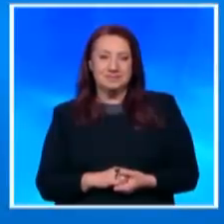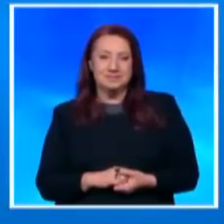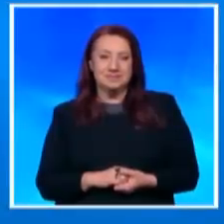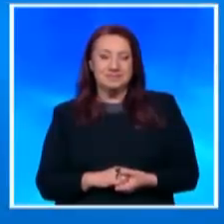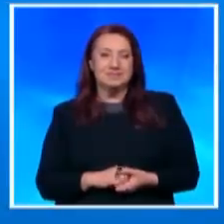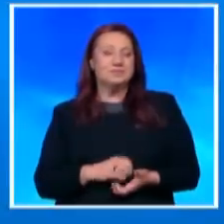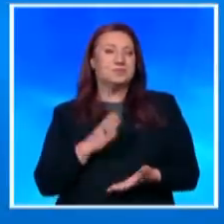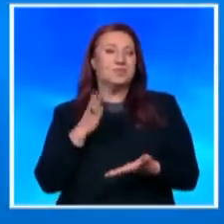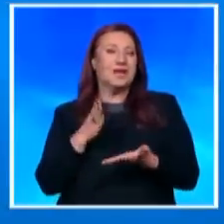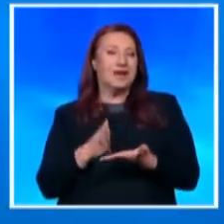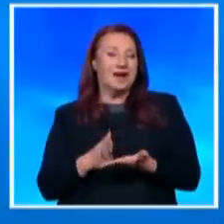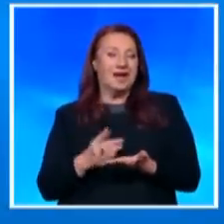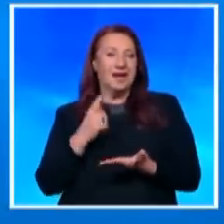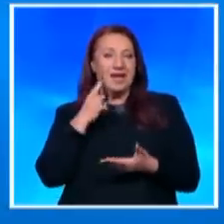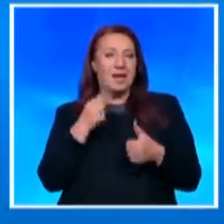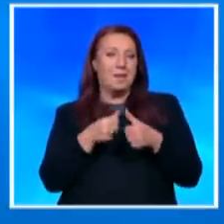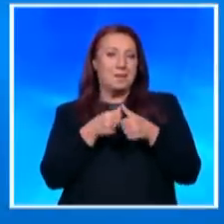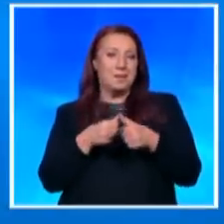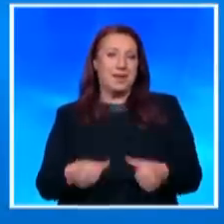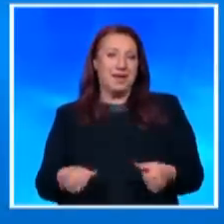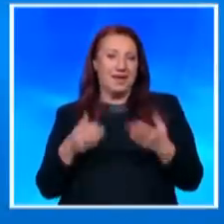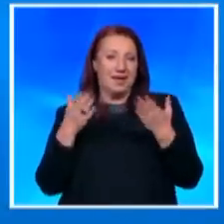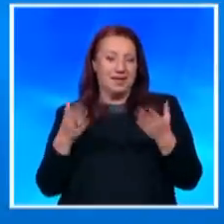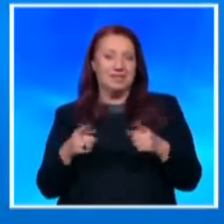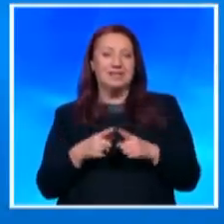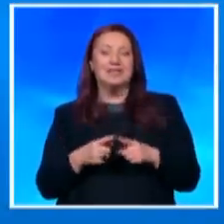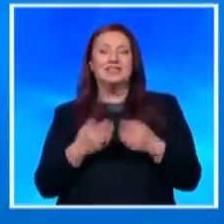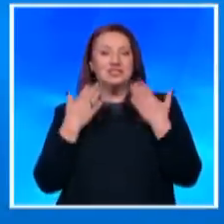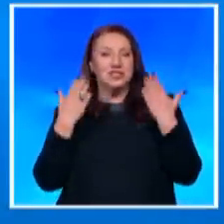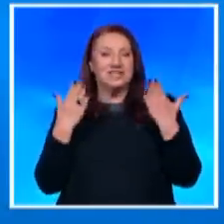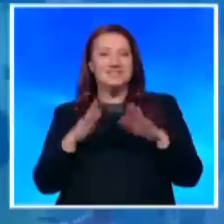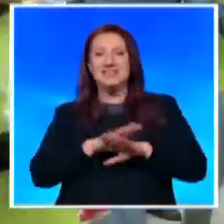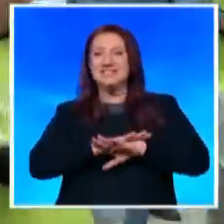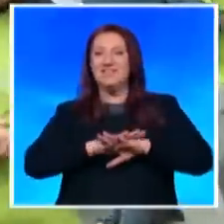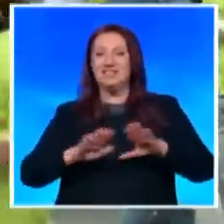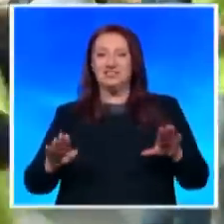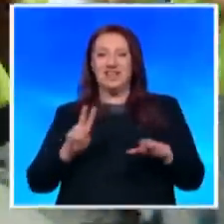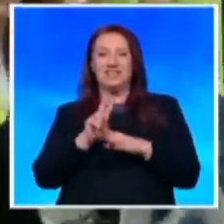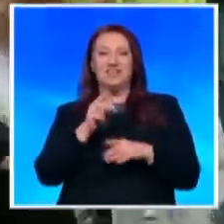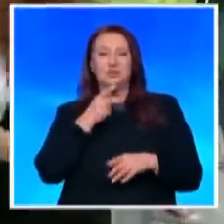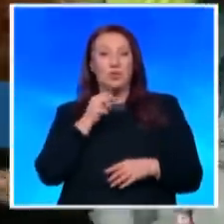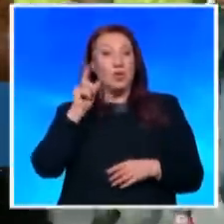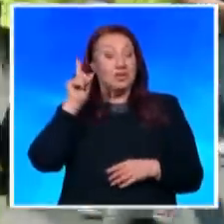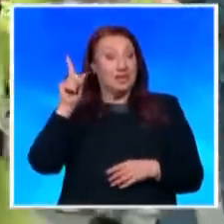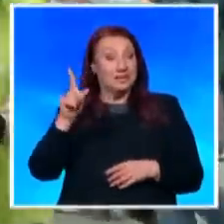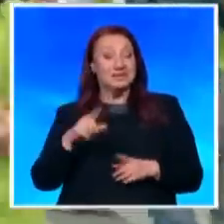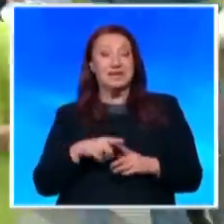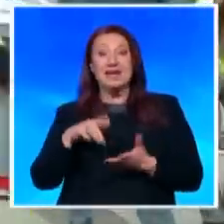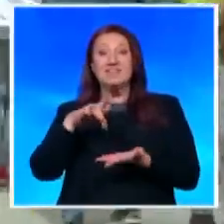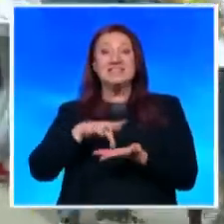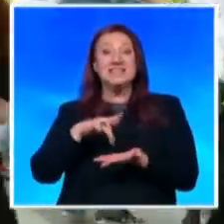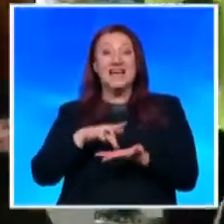За финал абитуриентски валс в Словения отбеляза завършването на зрелостниците. Под звуците на Щраус в центъра на Любляна